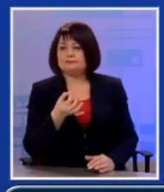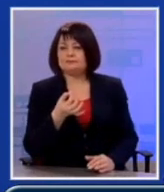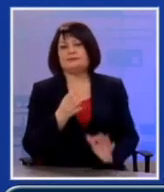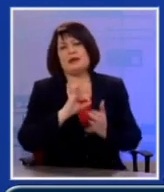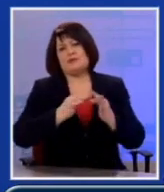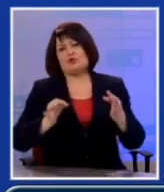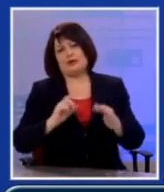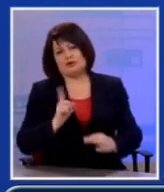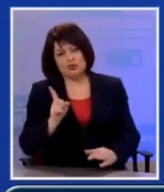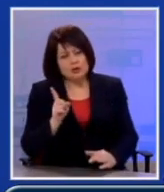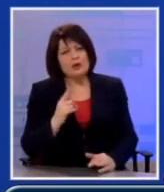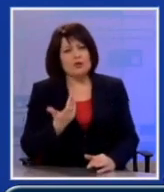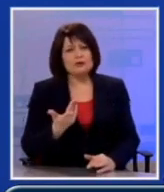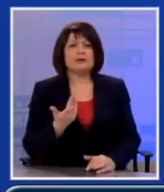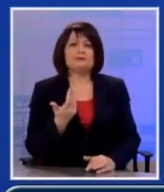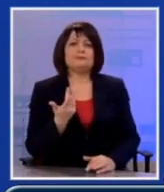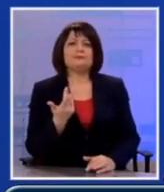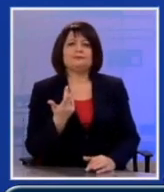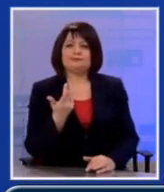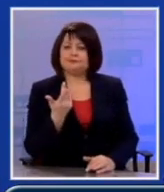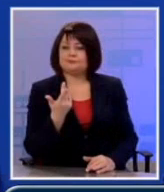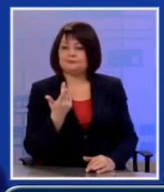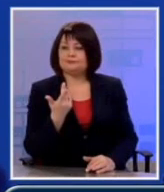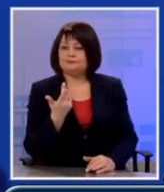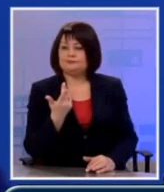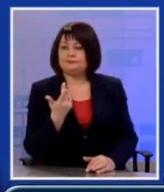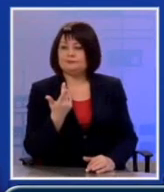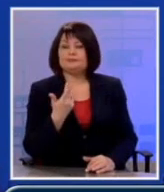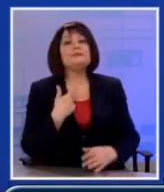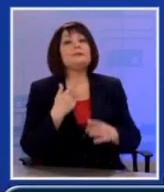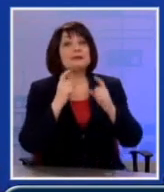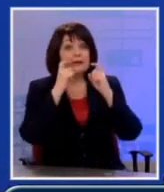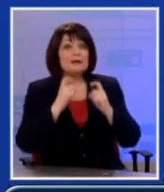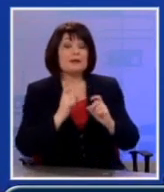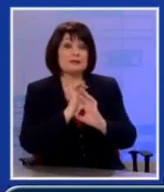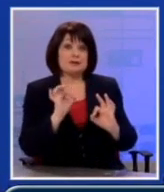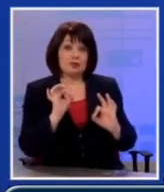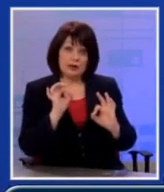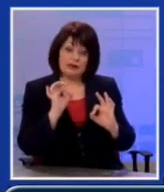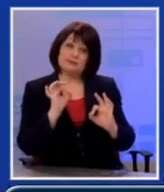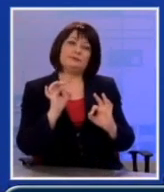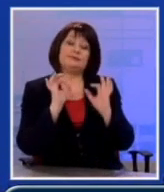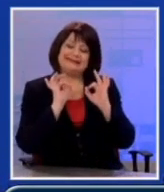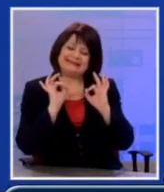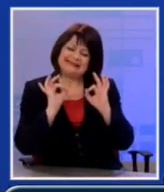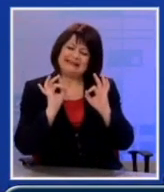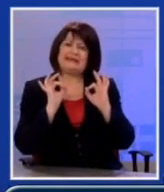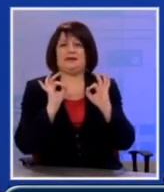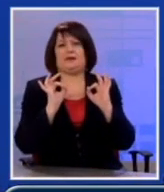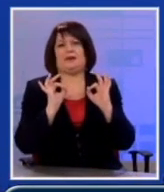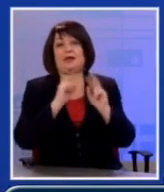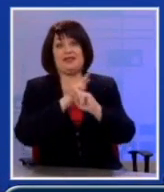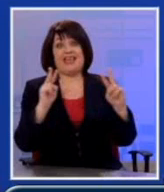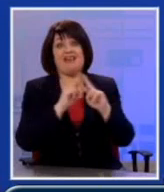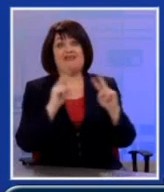επεκταθώ, ότι θα είναι απαρέγκλητη η τήρηση της